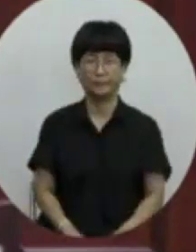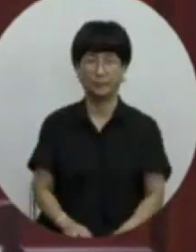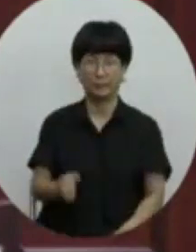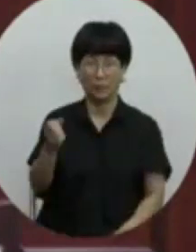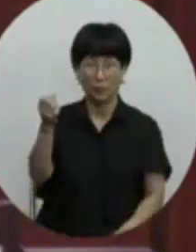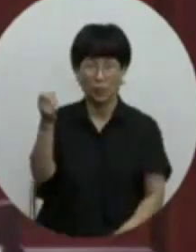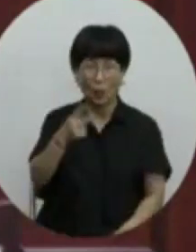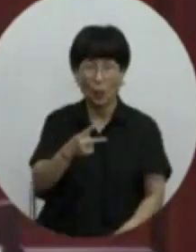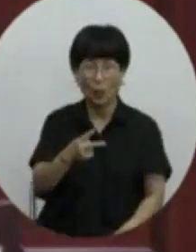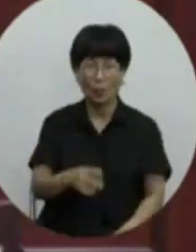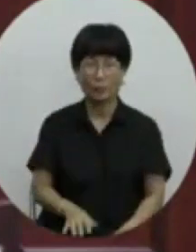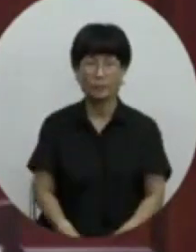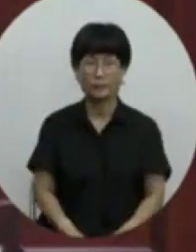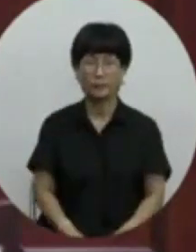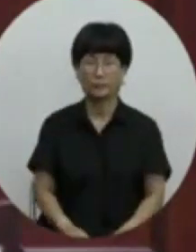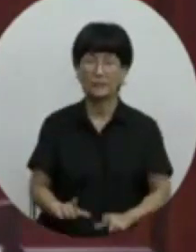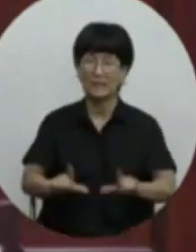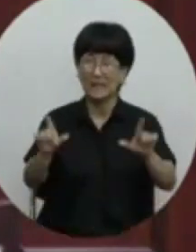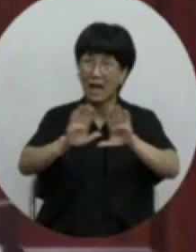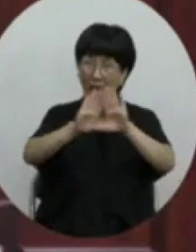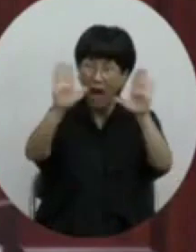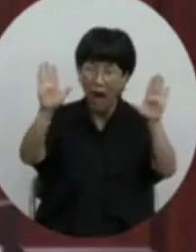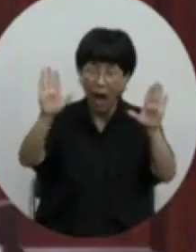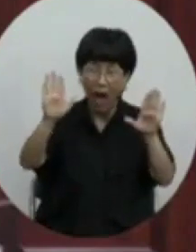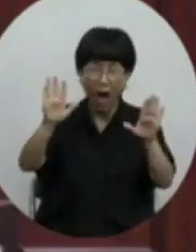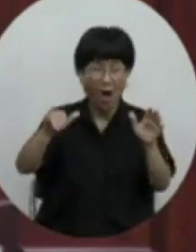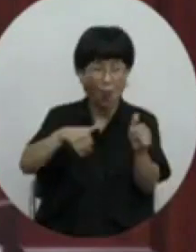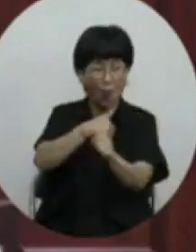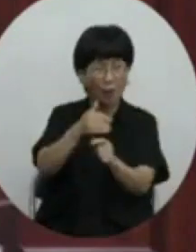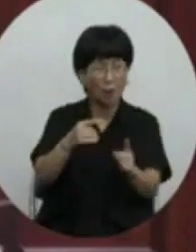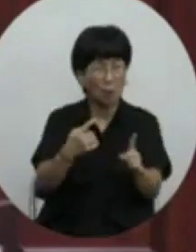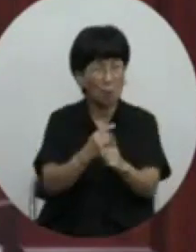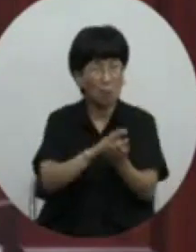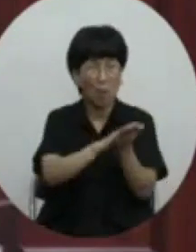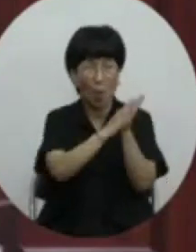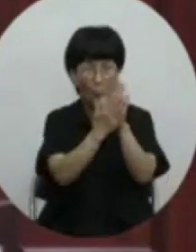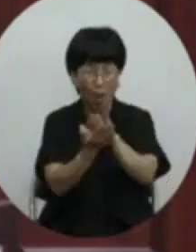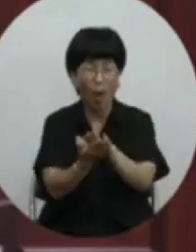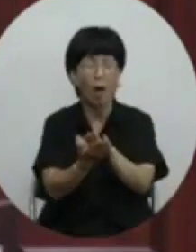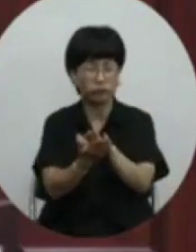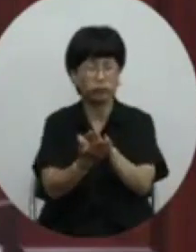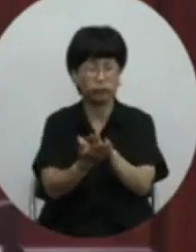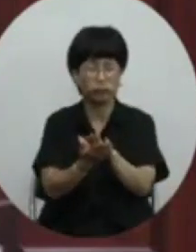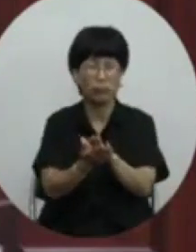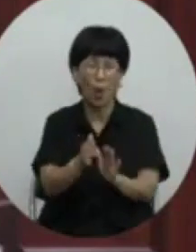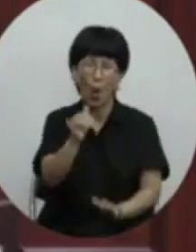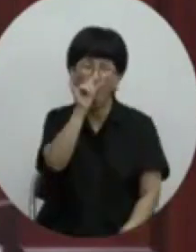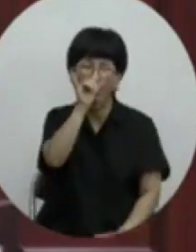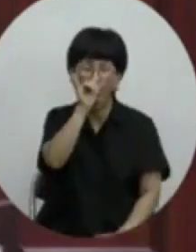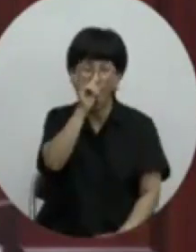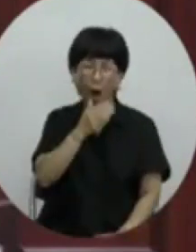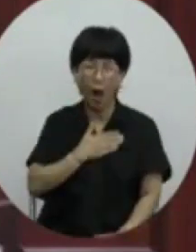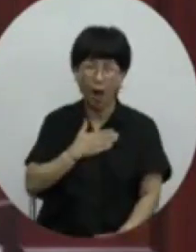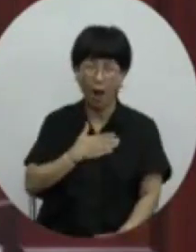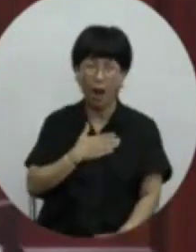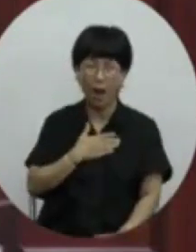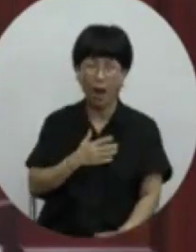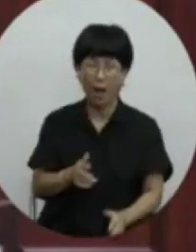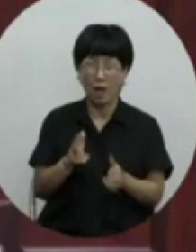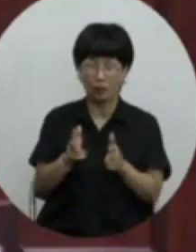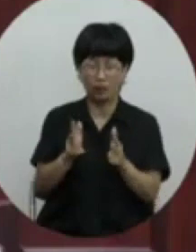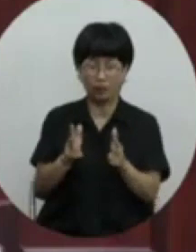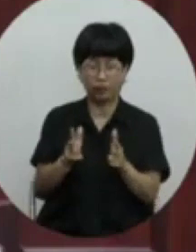또한 기상에 따른 환경의 변화도 상당히 발생될 수 있다고 봅니다. 냉각탁을